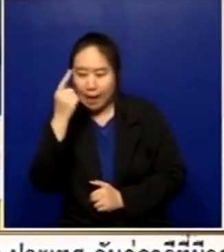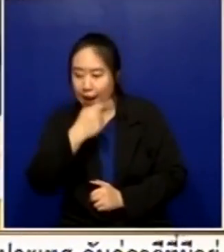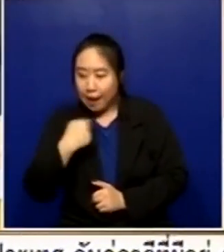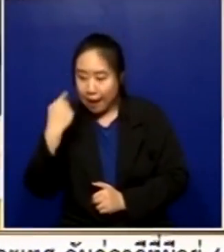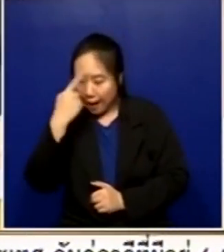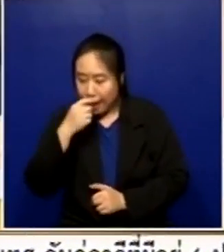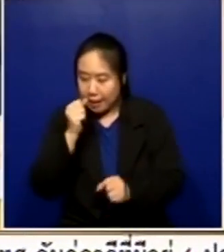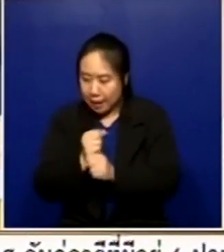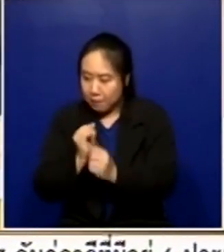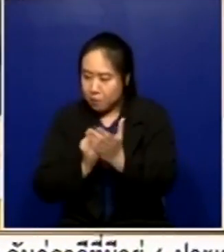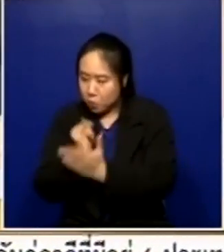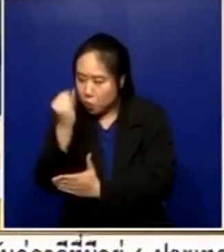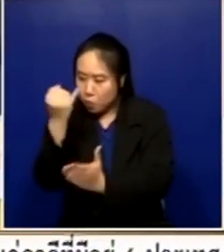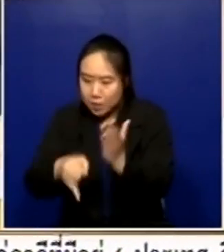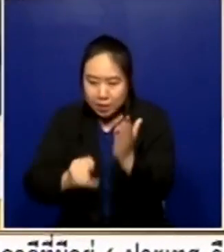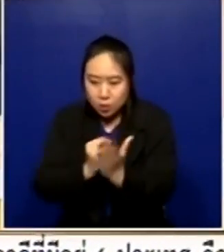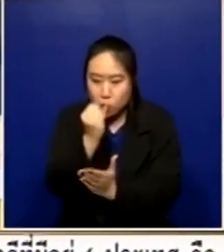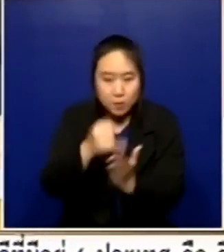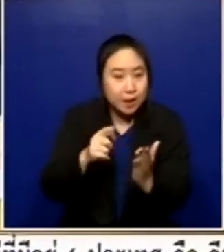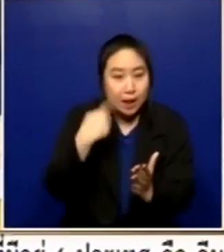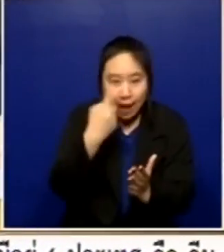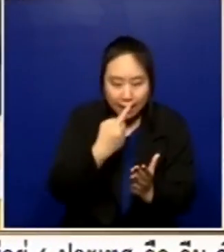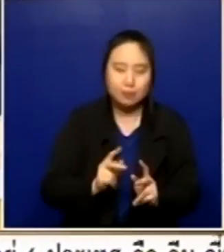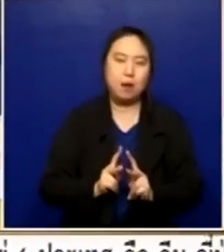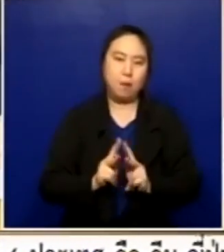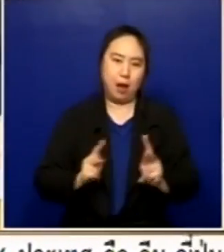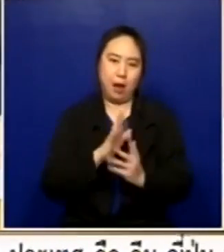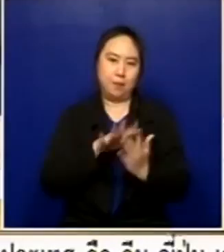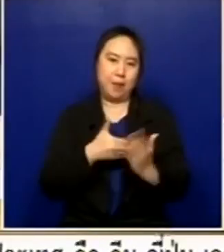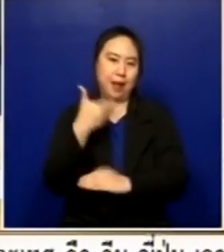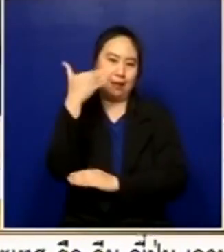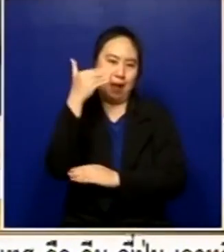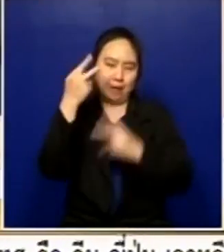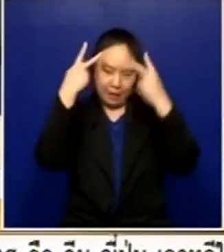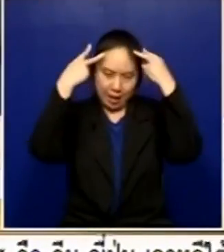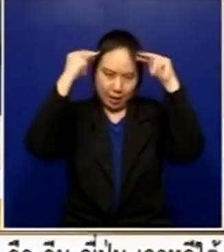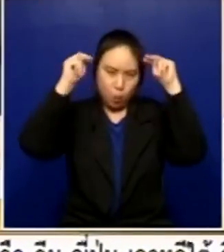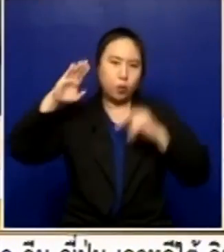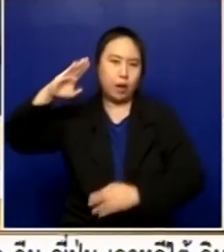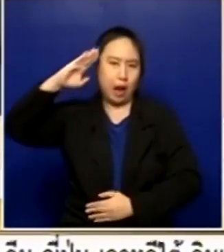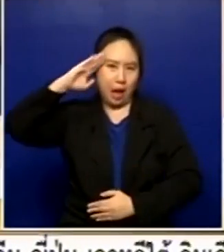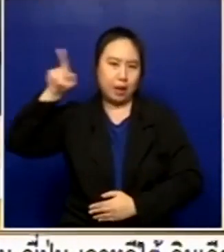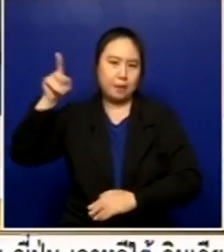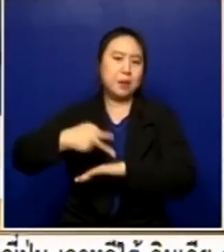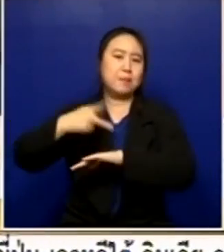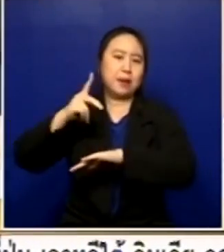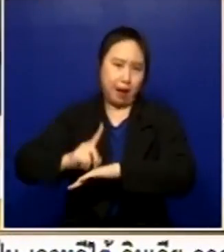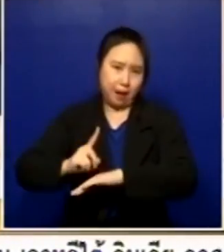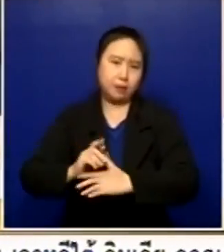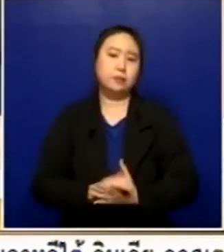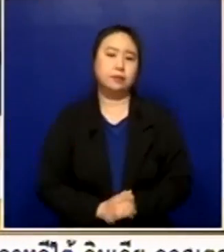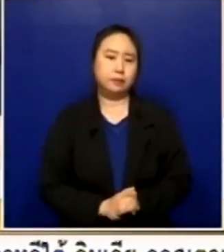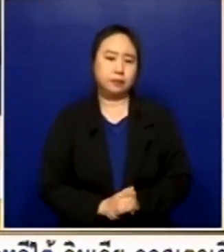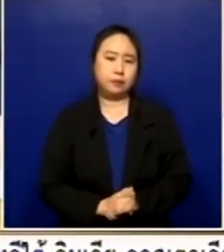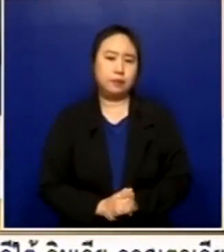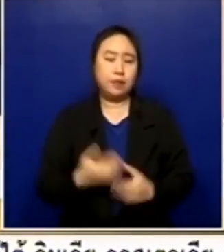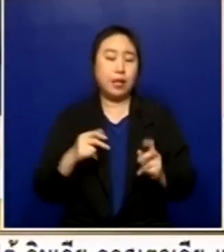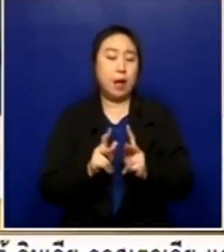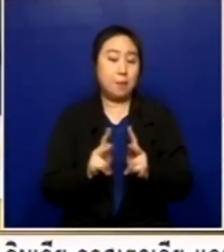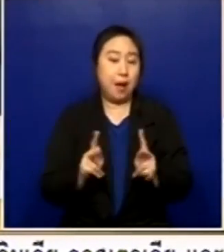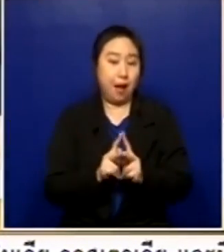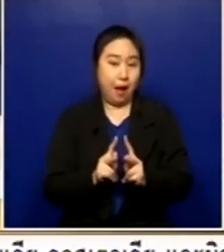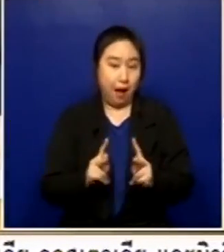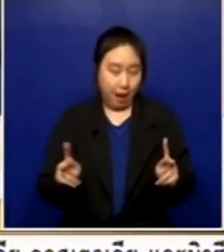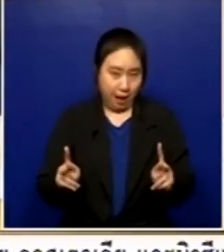ปฏิบัติถูกต้องหรือไม่ถูกต้องก็เป็นคณะกรรมการยุทธศาสตร์ชาติที่มีพลเอกประยุทธ์จันทร์โอชานั่งเป็นประธานและมีกรรมการท่านอื่น